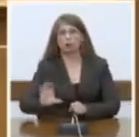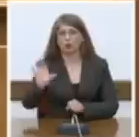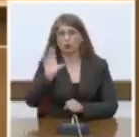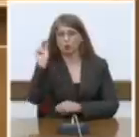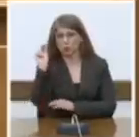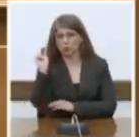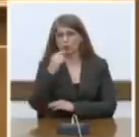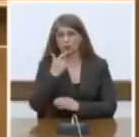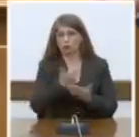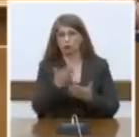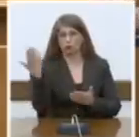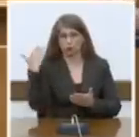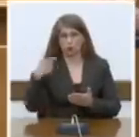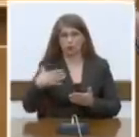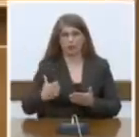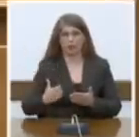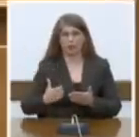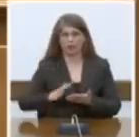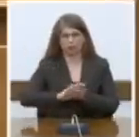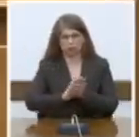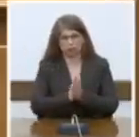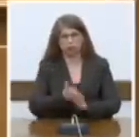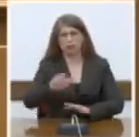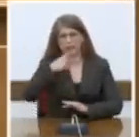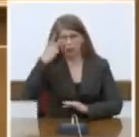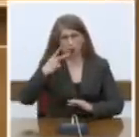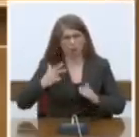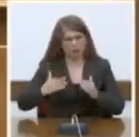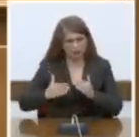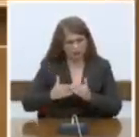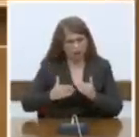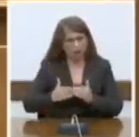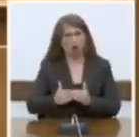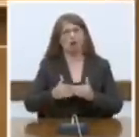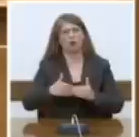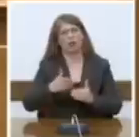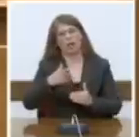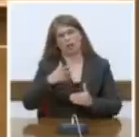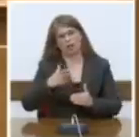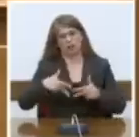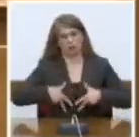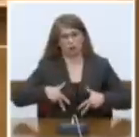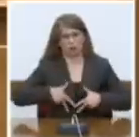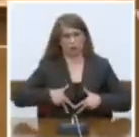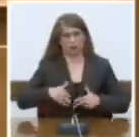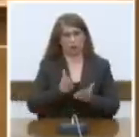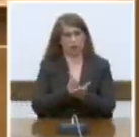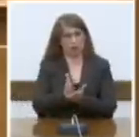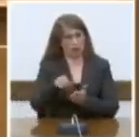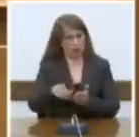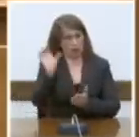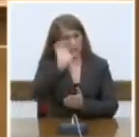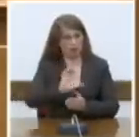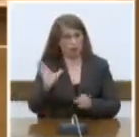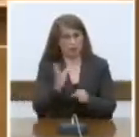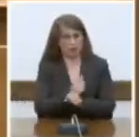ή του ζητάγαν τότε να βάλει οδοστρωτήρα στα δικαιώματα, στα όρια, στις υποχρεώσεις και στο κράτος δικαίου. Αυτό είναι το ευρωπαϊκό κειμένο που θέλετε και θέλουμε να